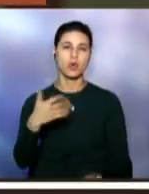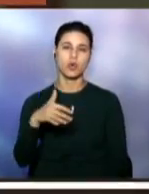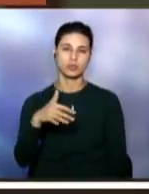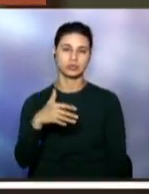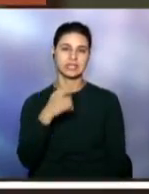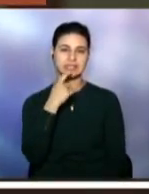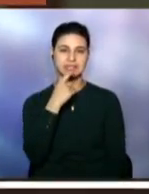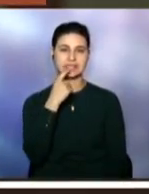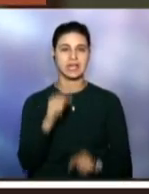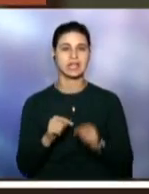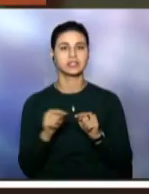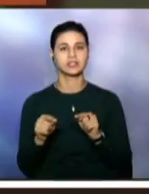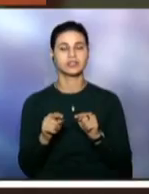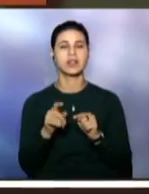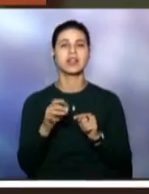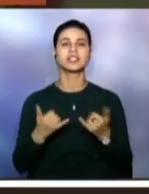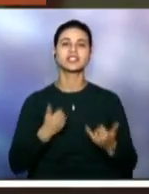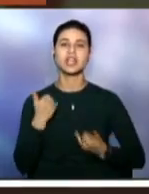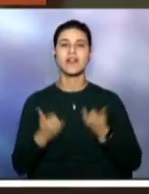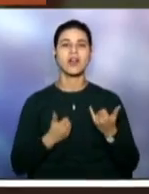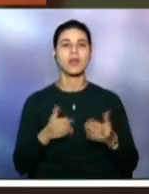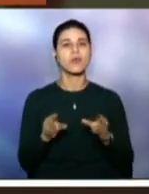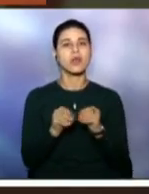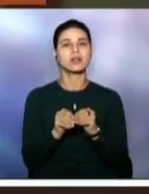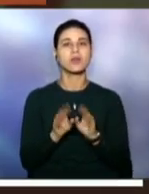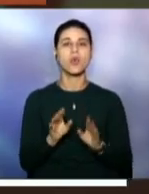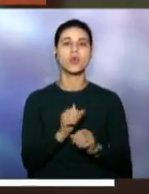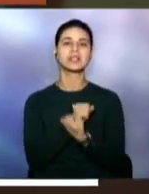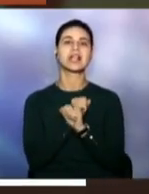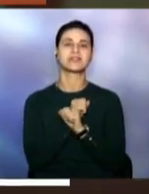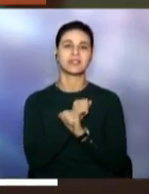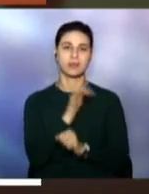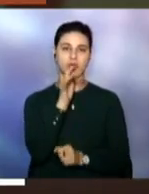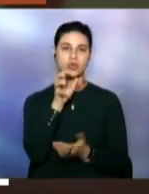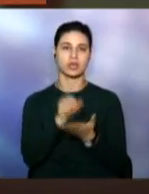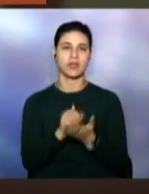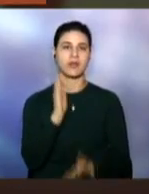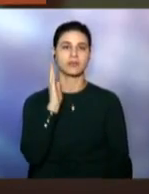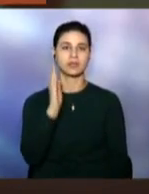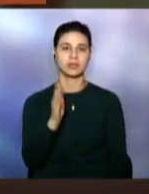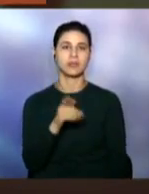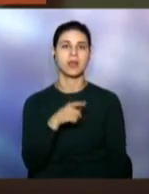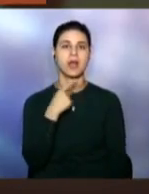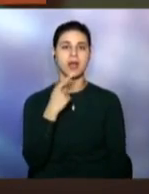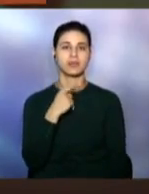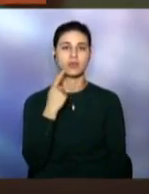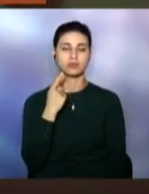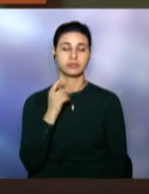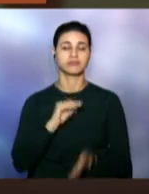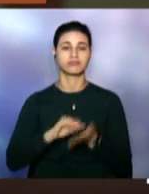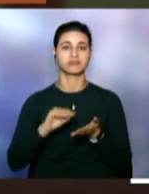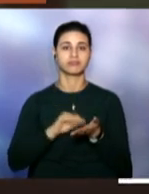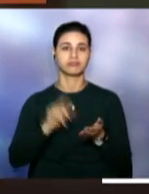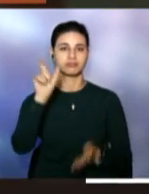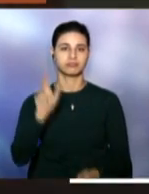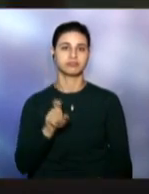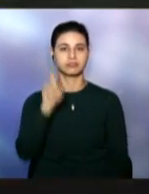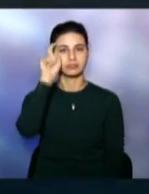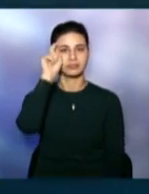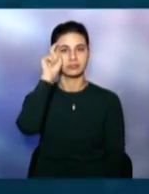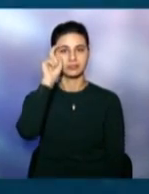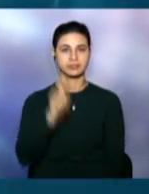წელიწადში კი სქესობრივი ცხოვრების წყვილები მხოლოდ განტვირთვის მიზნით დაკავდებიან, ასრულებს ინტერვიუს სამედიცინო ექსპერტი.